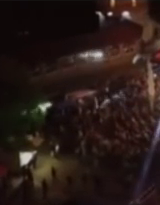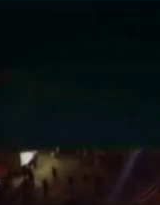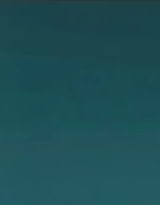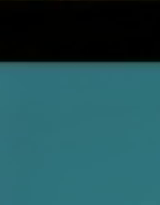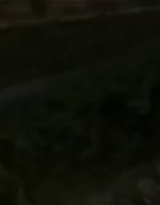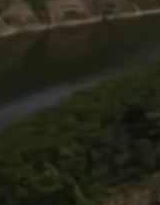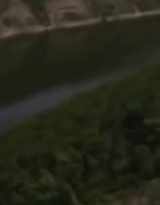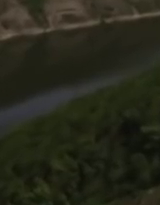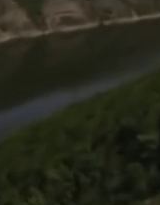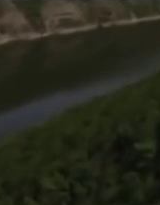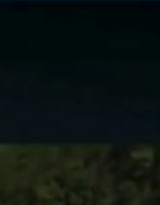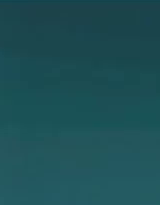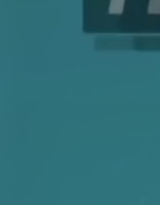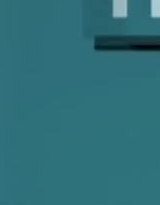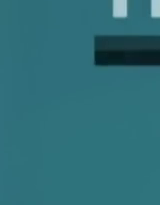Музика